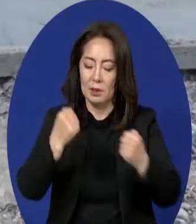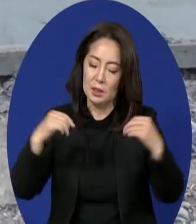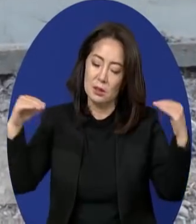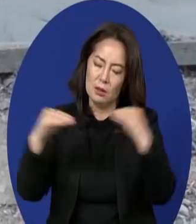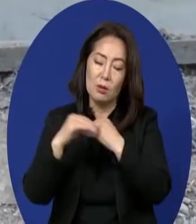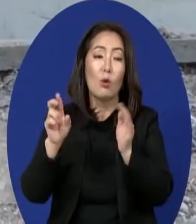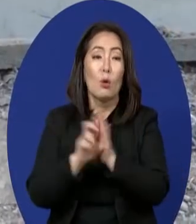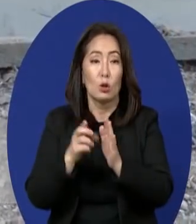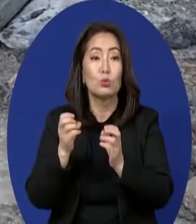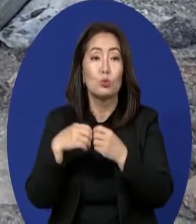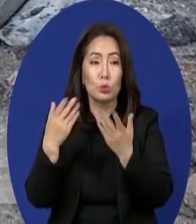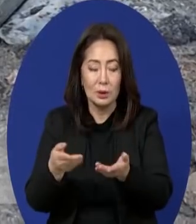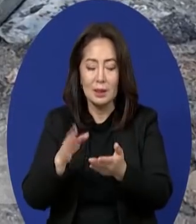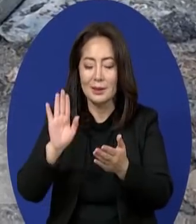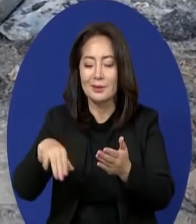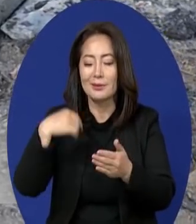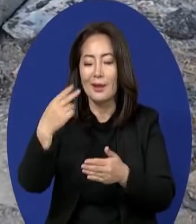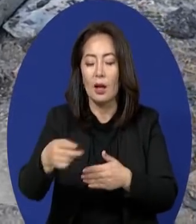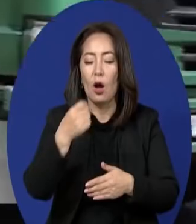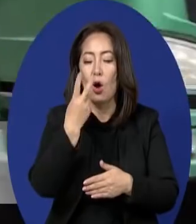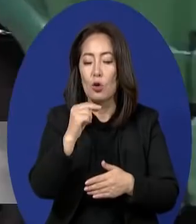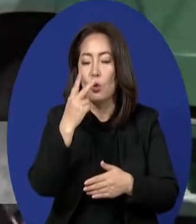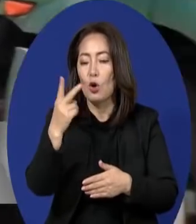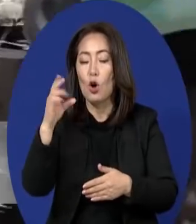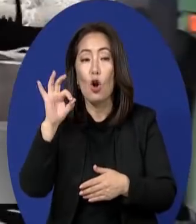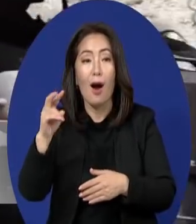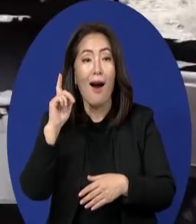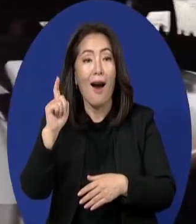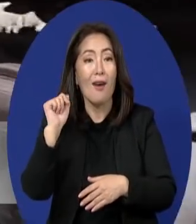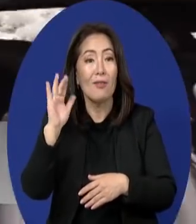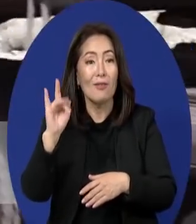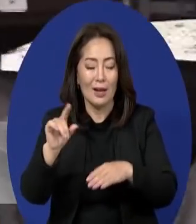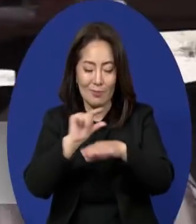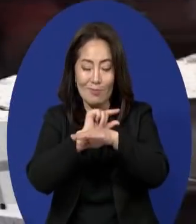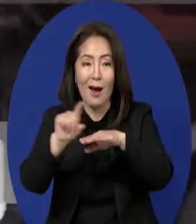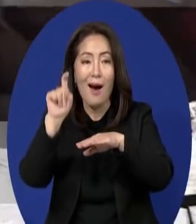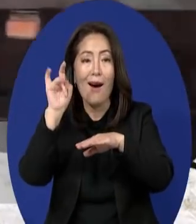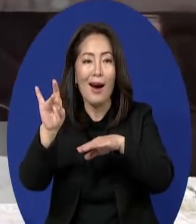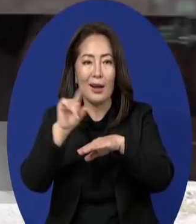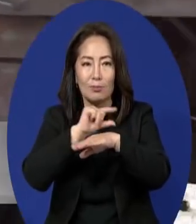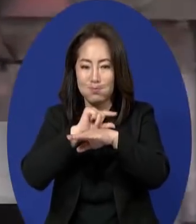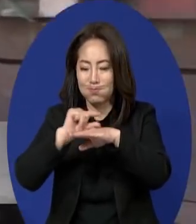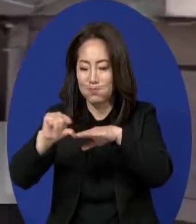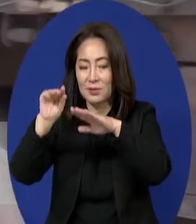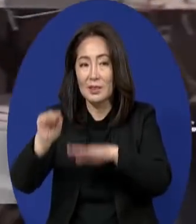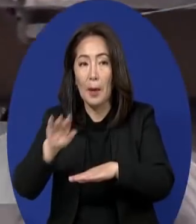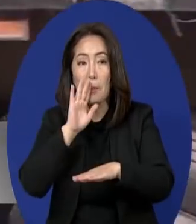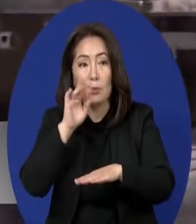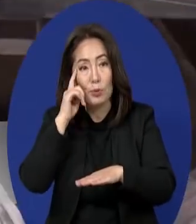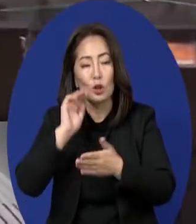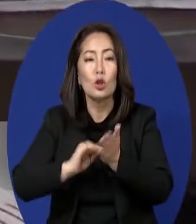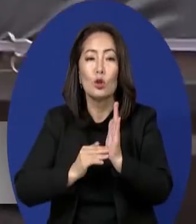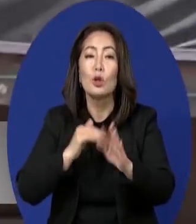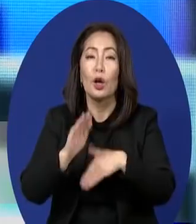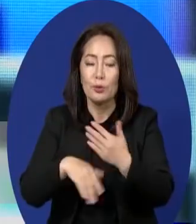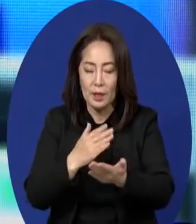боломжийг бүрдүүлээд байна. Харин 2022 оны хавраас замын асфальт болон бетон хучилтын ажлыг эхлүүлэхээр төлөвлөсөн байна.